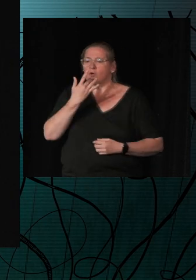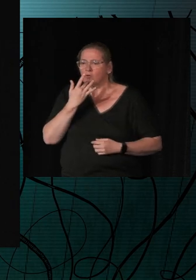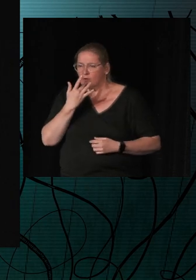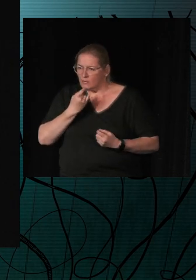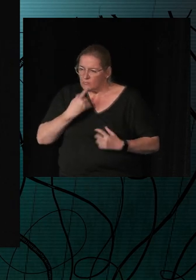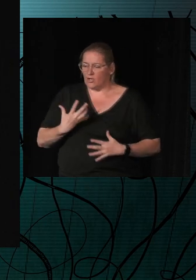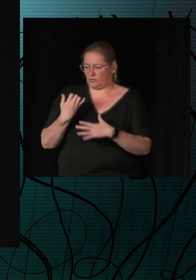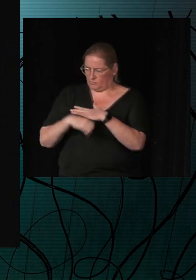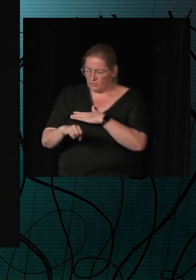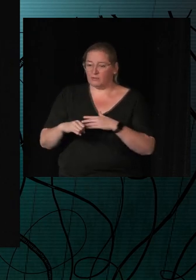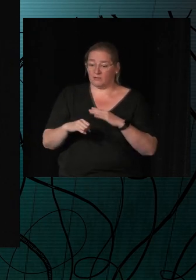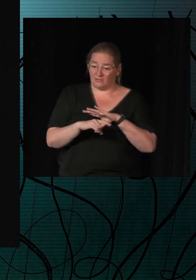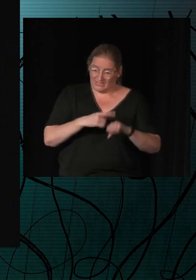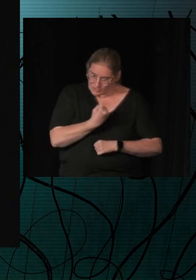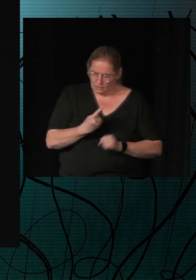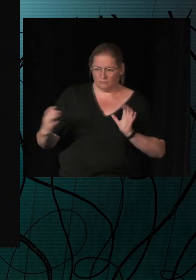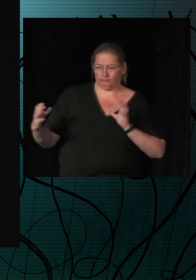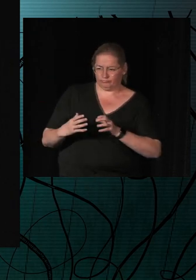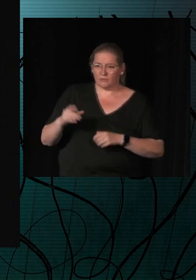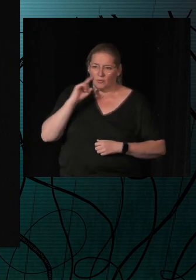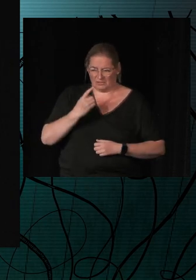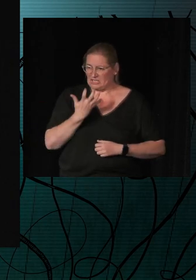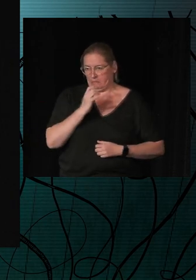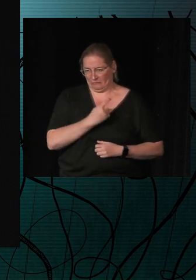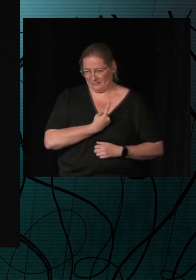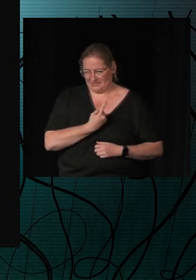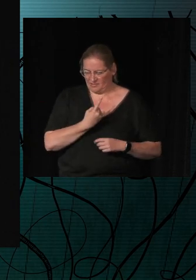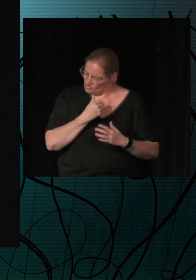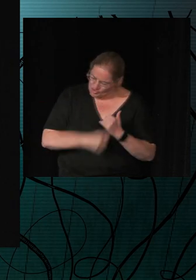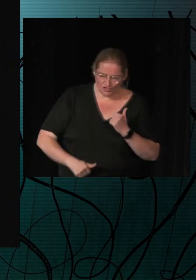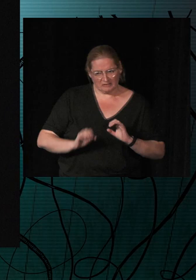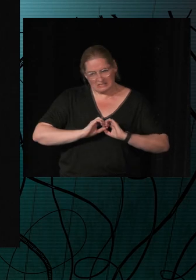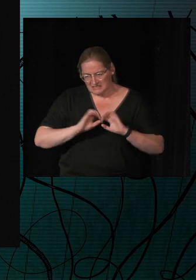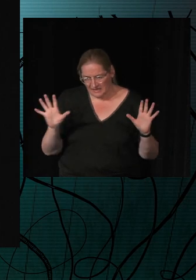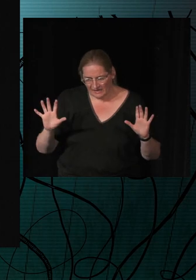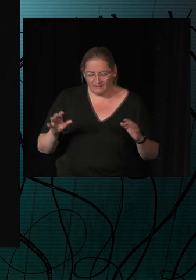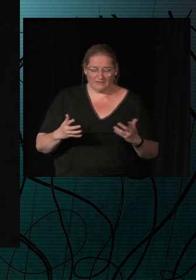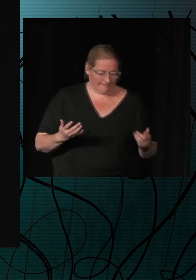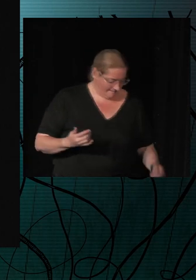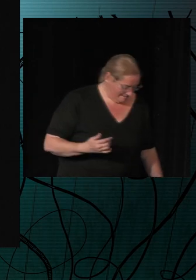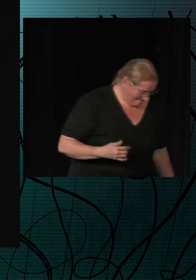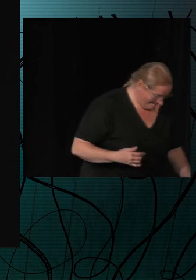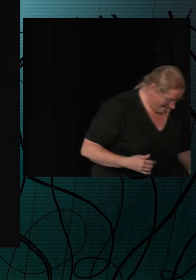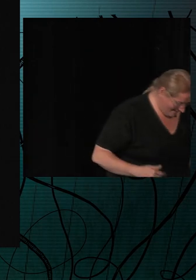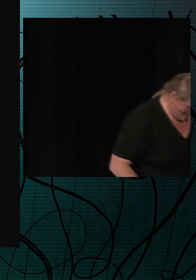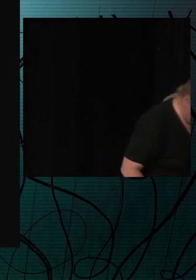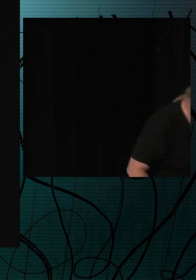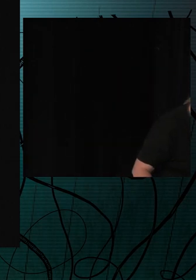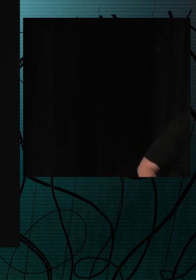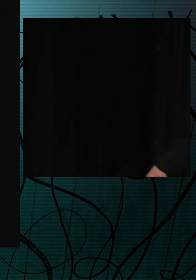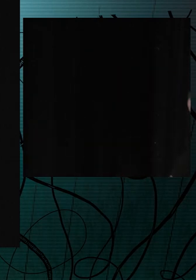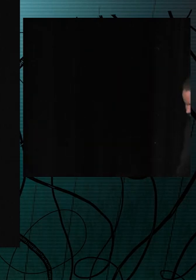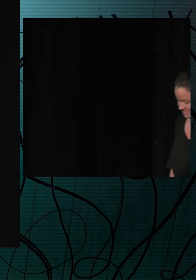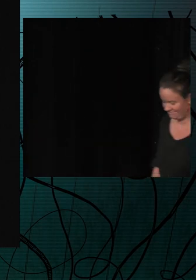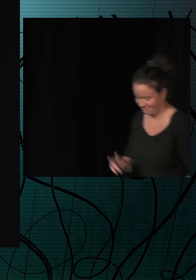coop parce que bah puceque j'avais pas envie de me faire chier je vais vous dire ça simplement j'ai commencé le jeu et j'y arrivais pas et